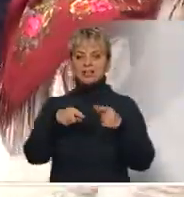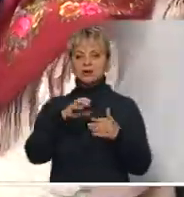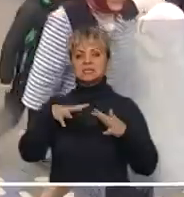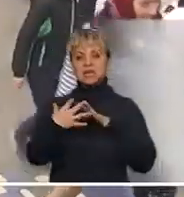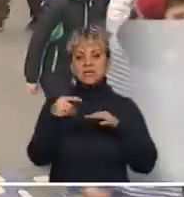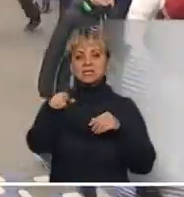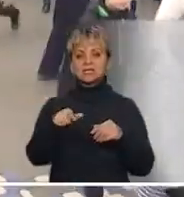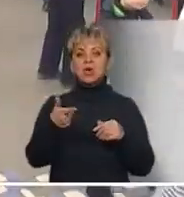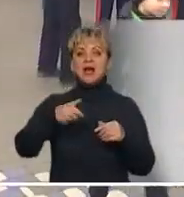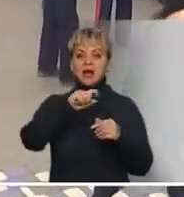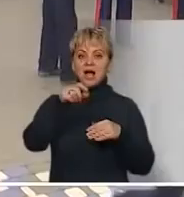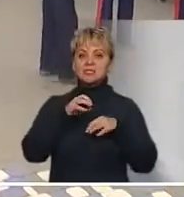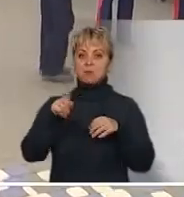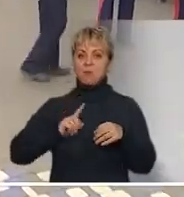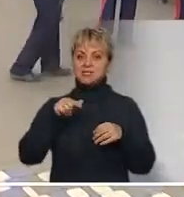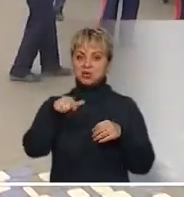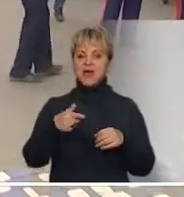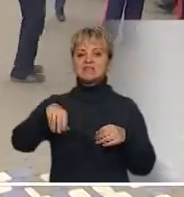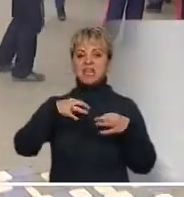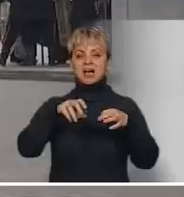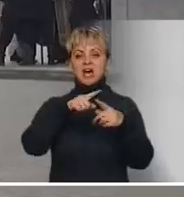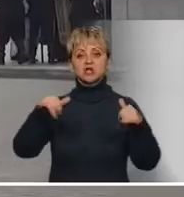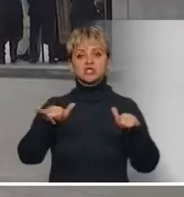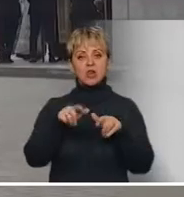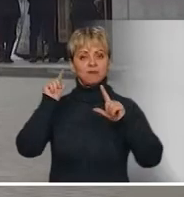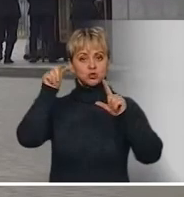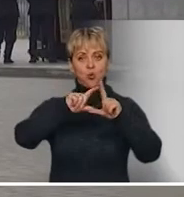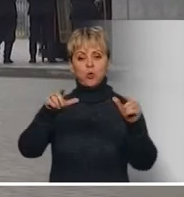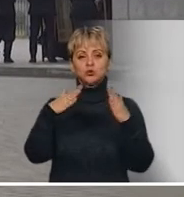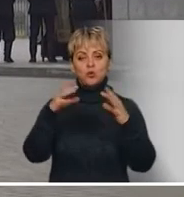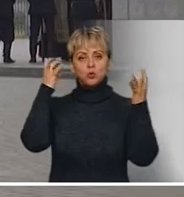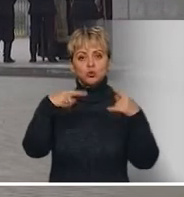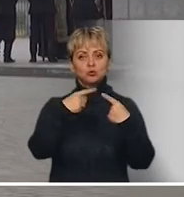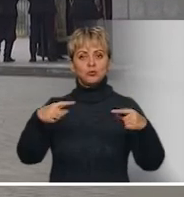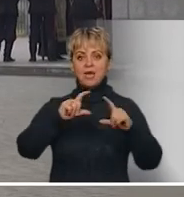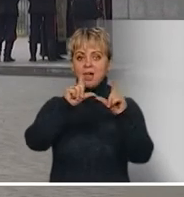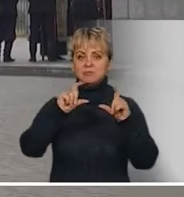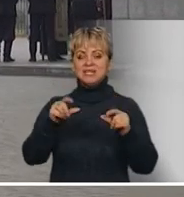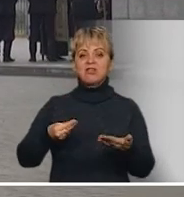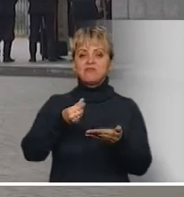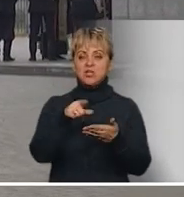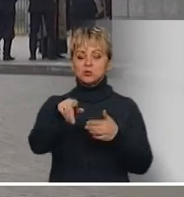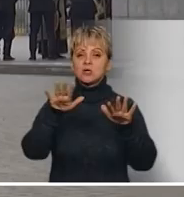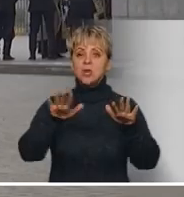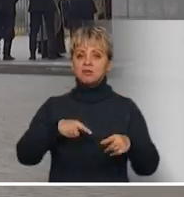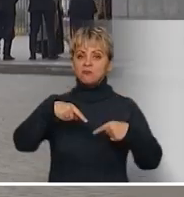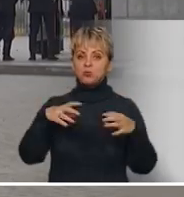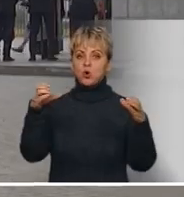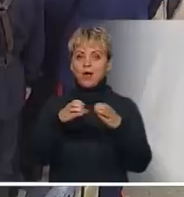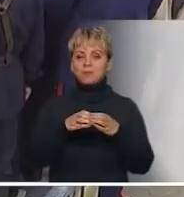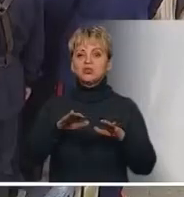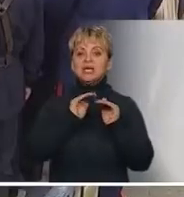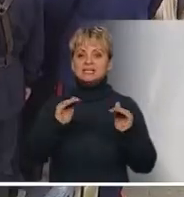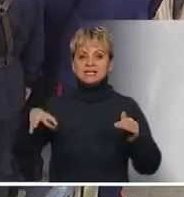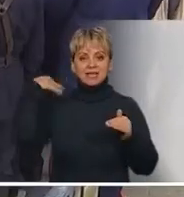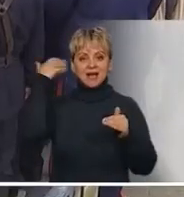обустройства родной станицы. Газифицированная мастерская, автогараж, столовая, школа, дом культуры и другие объекты. Финансирует местную